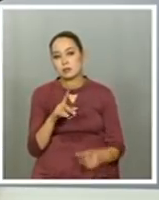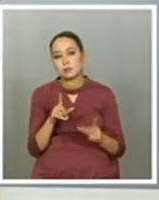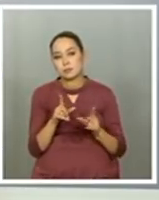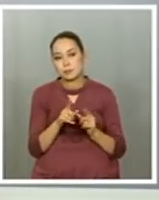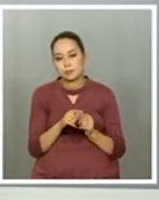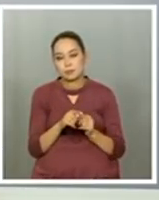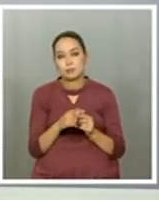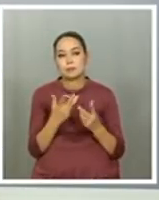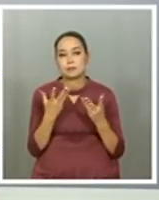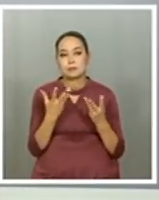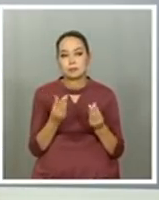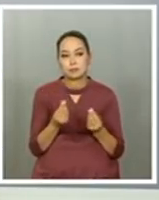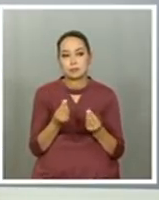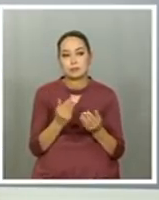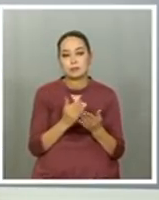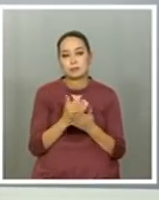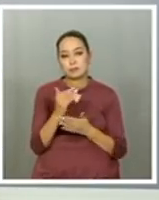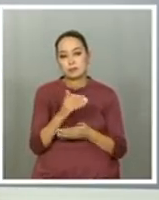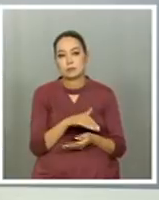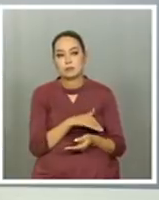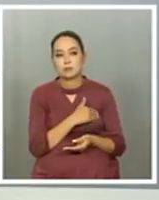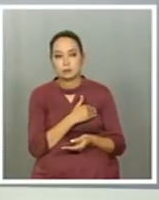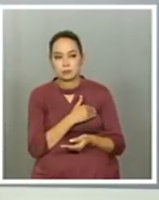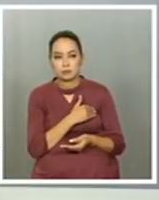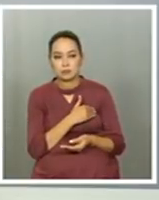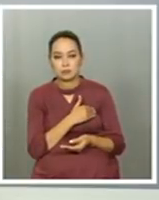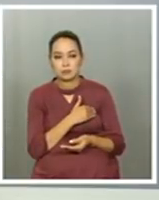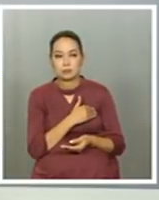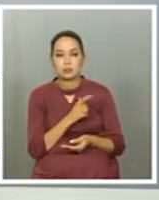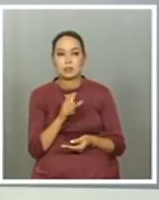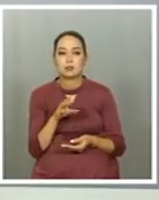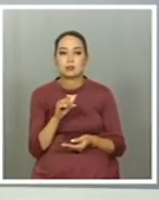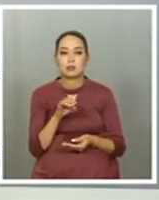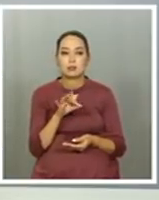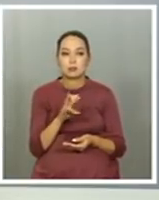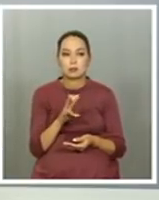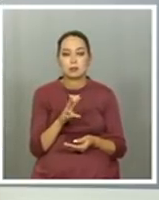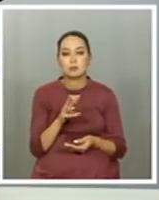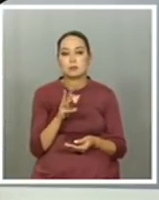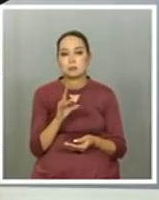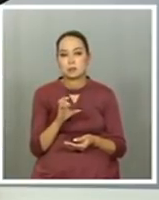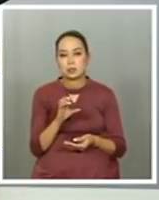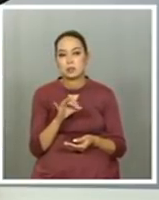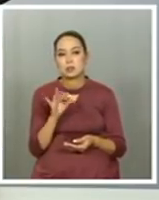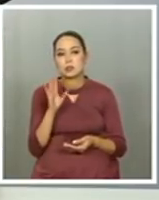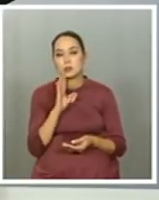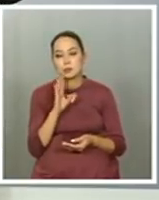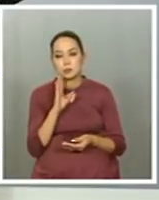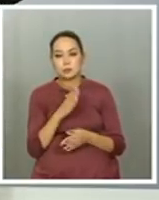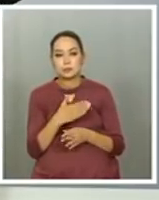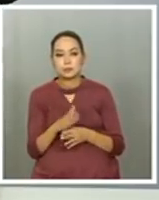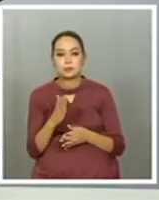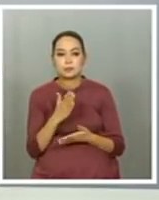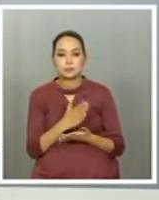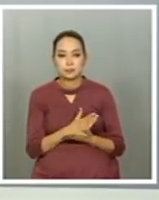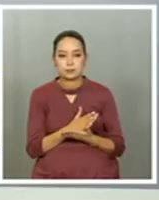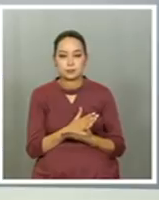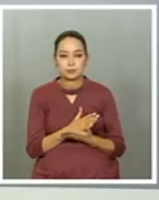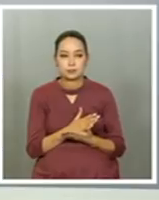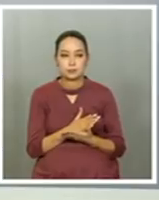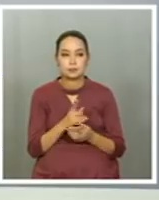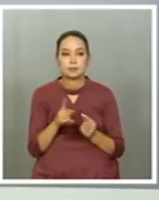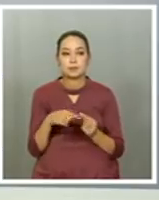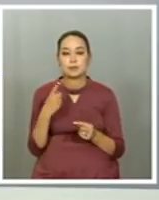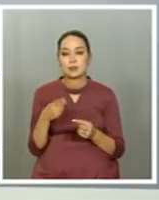әрекеттестірген кезде жоғары температурада этаналь, мыс және су түзіледі. Ал келесі